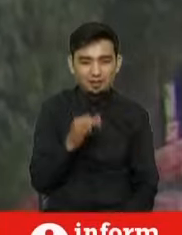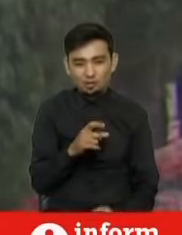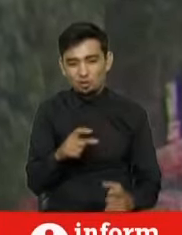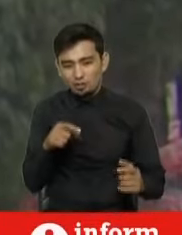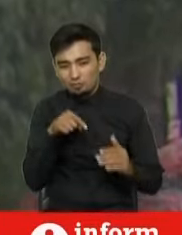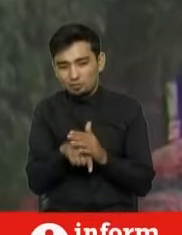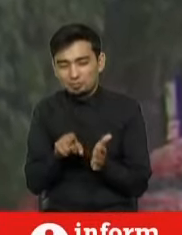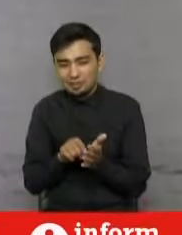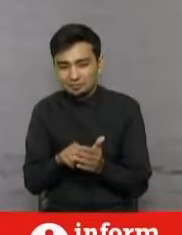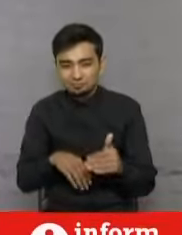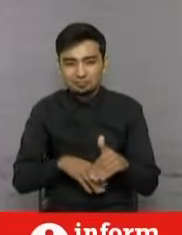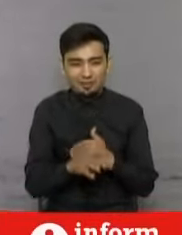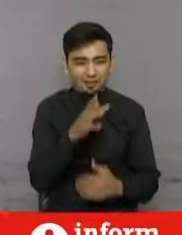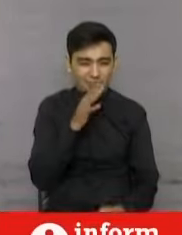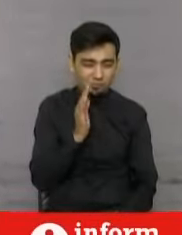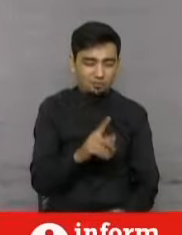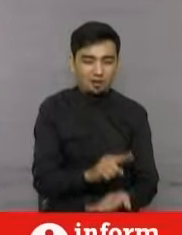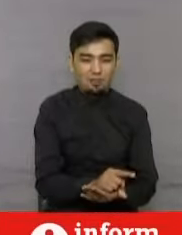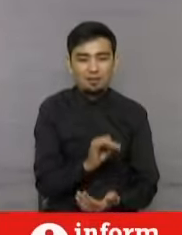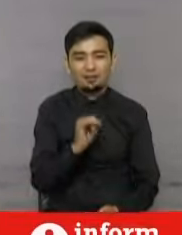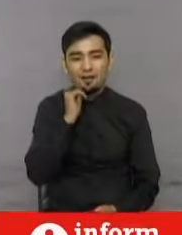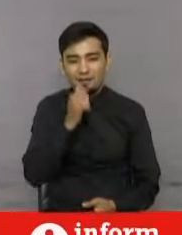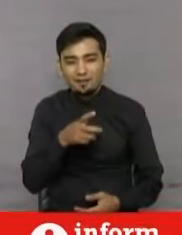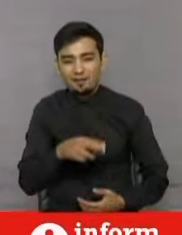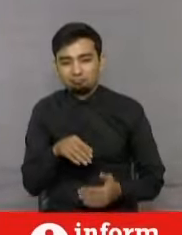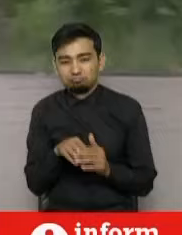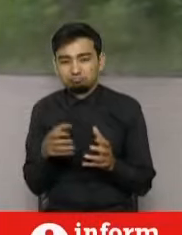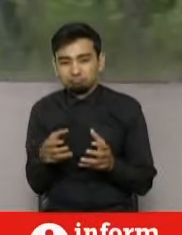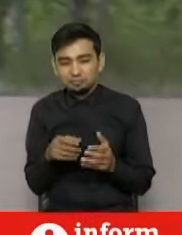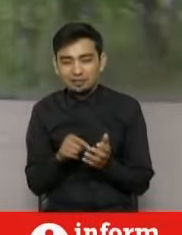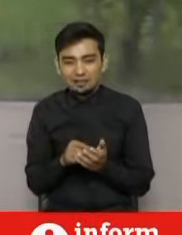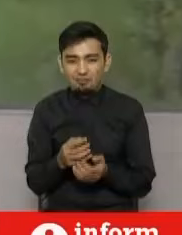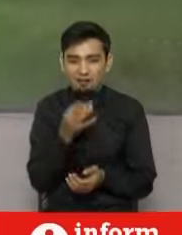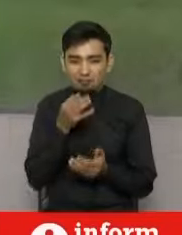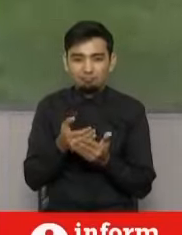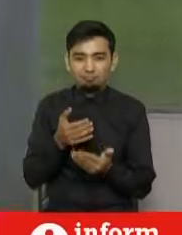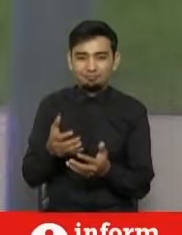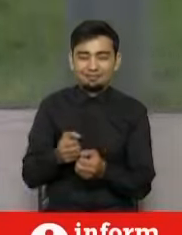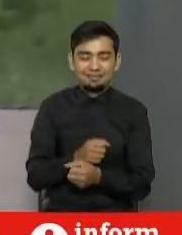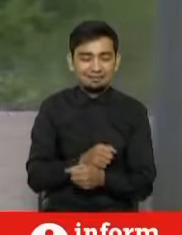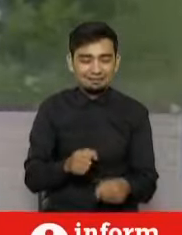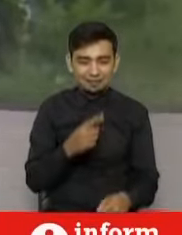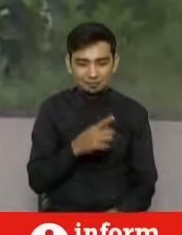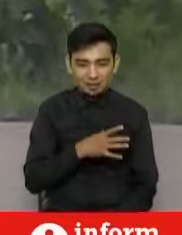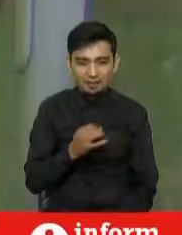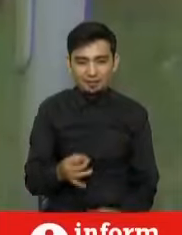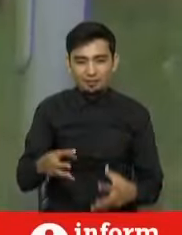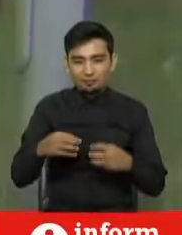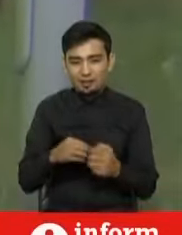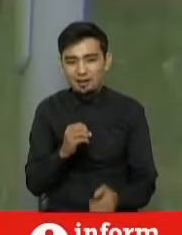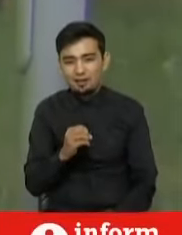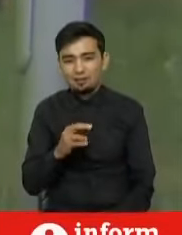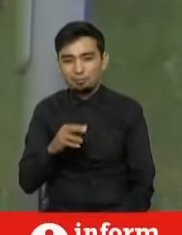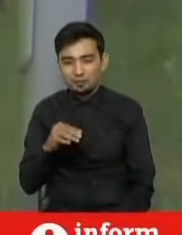түбі бір зейнетке шығатыны анық. Демек, ертең үшін сақтаған ақшасын алдын ала пайдалануға болмайды. Сондай ақ бірыңғай жинақтаушы